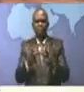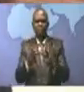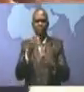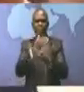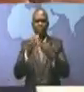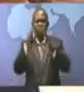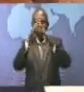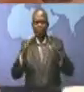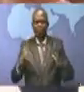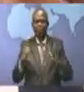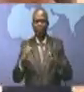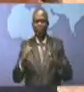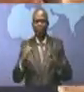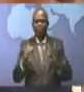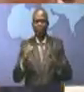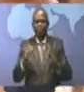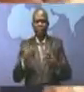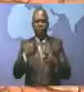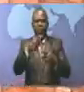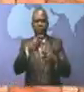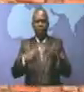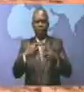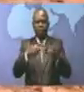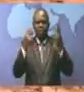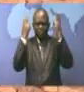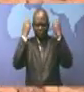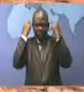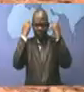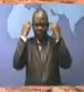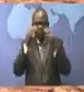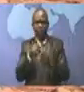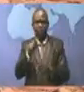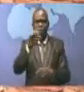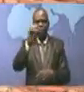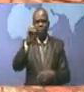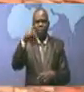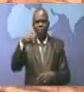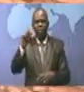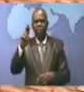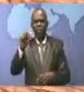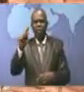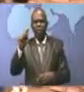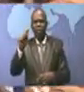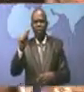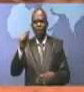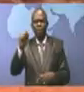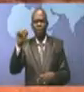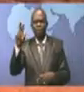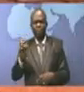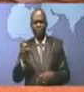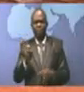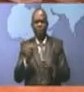un abattoir construit par la coopérative dénommée Solidarité pour la promotion de l'agriculture et de